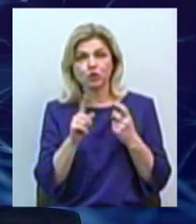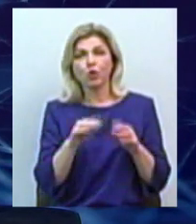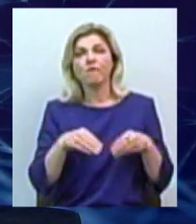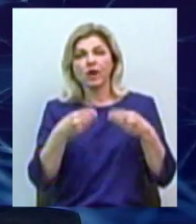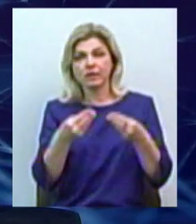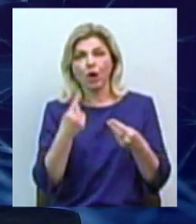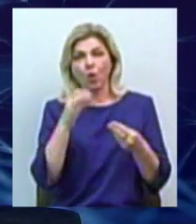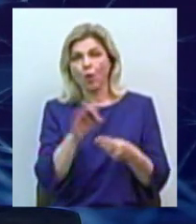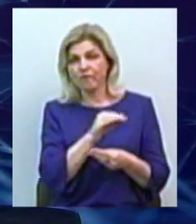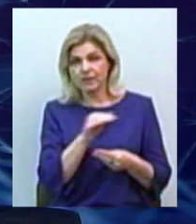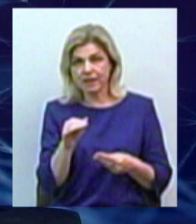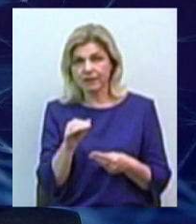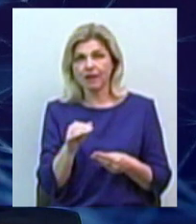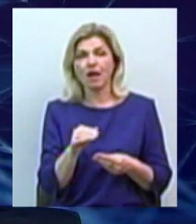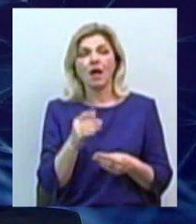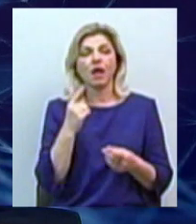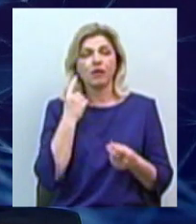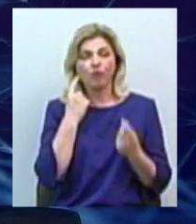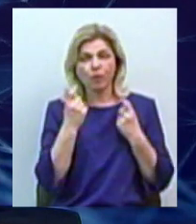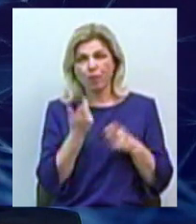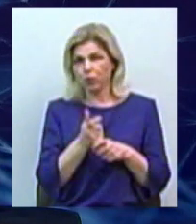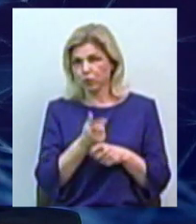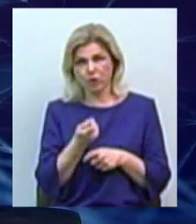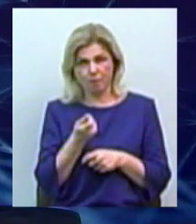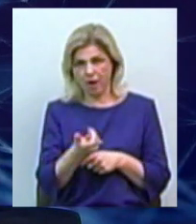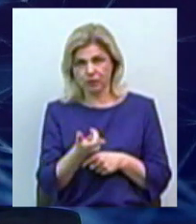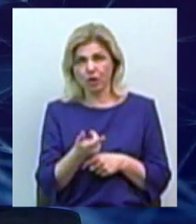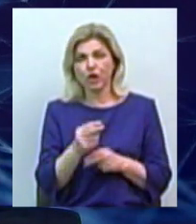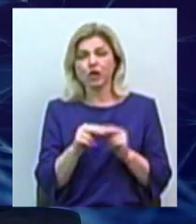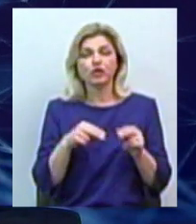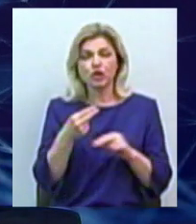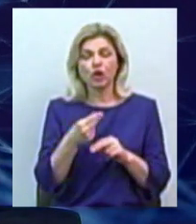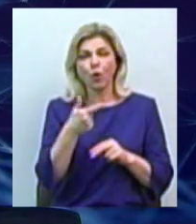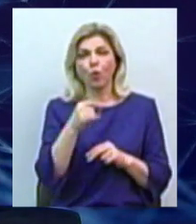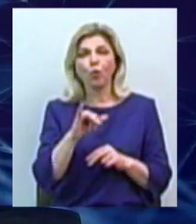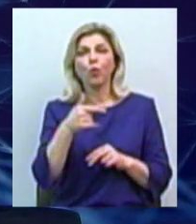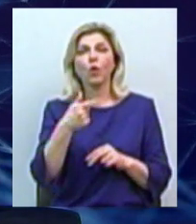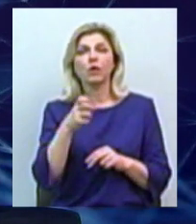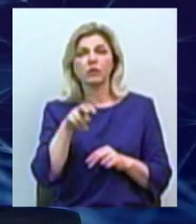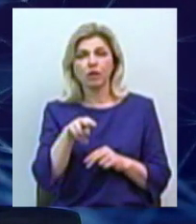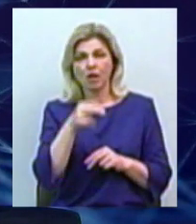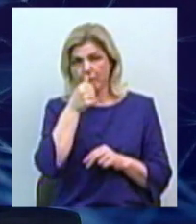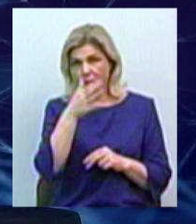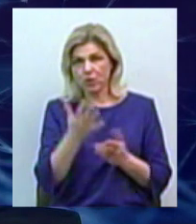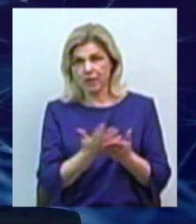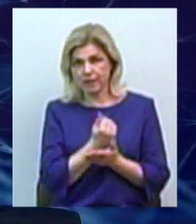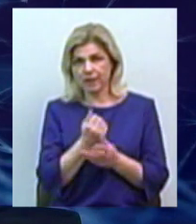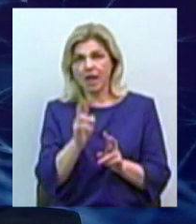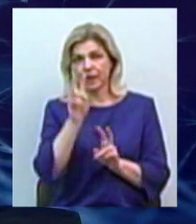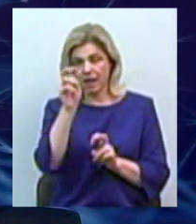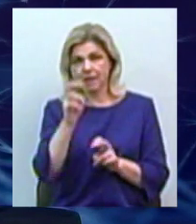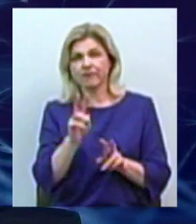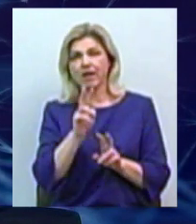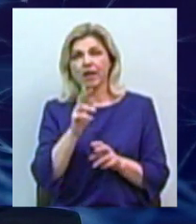офіційні джерела, а інформації дуже небагато. Я, наприклад, через Google зміг знайти лише по назві цієї фірми, лише сайт